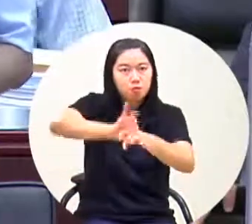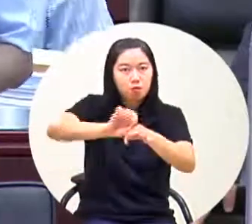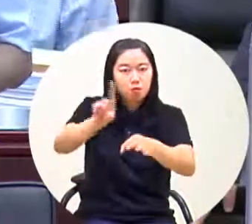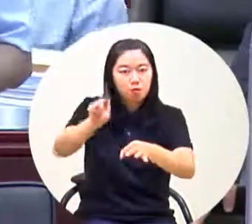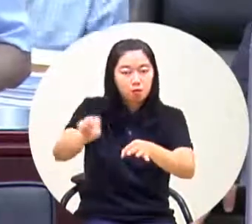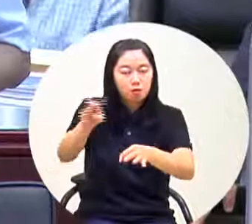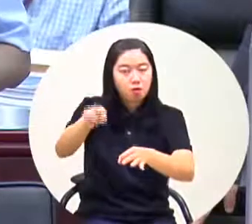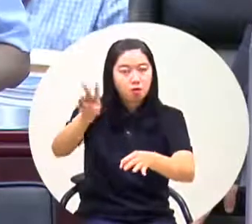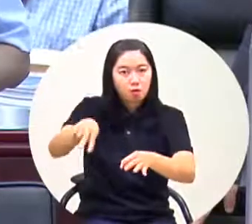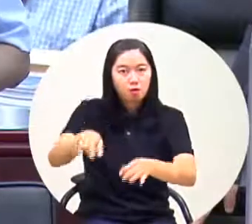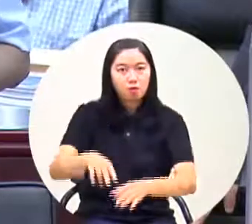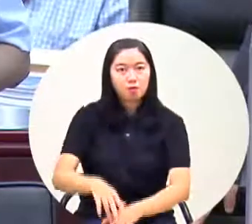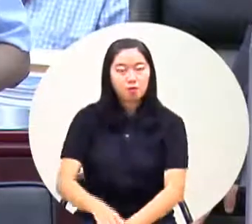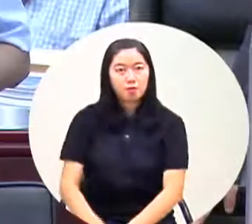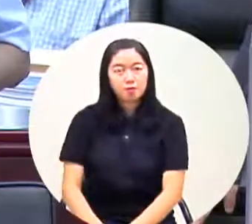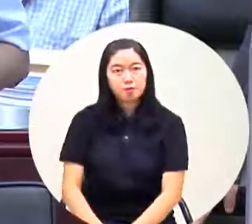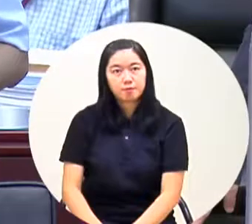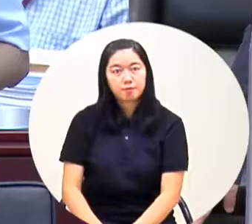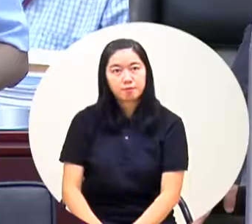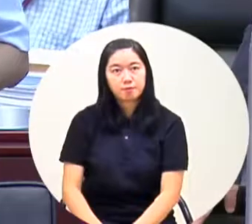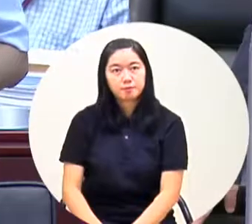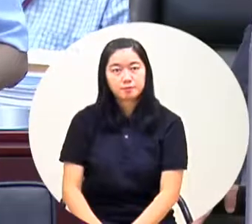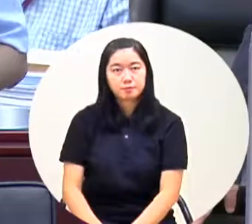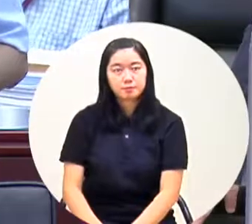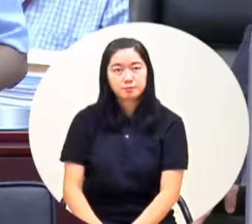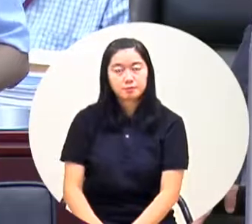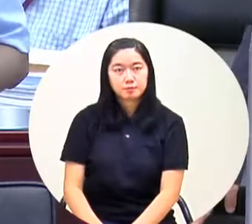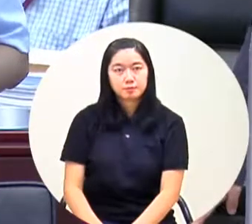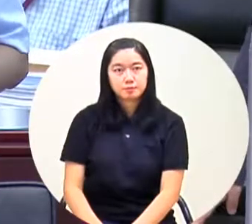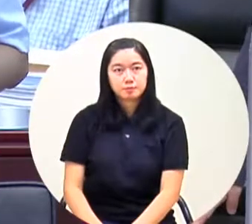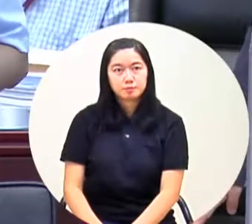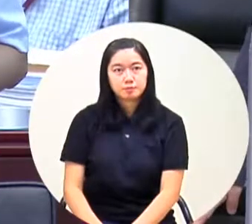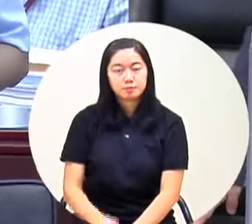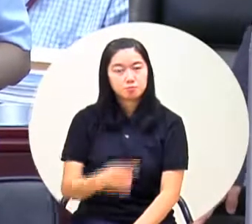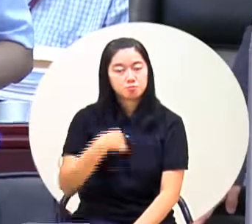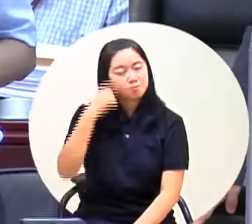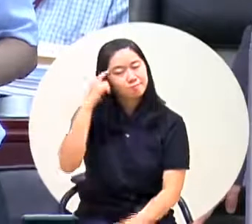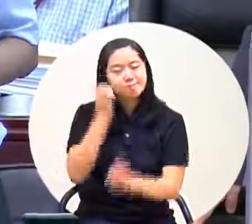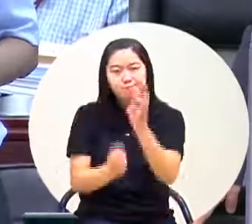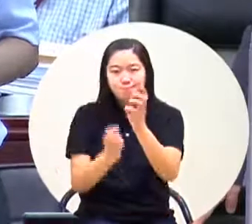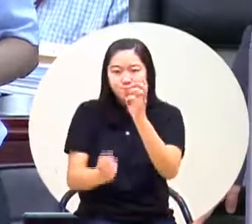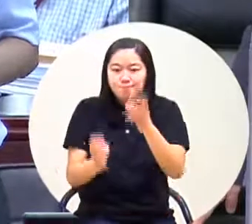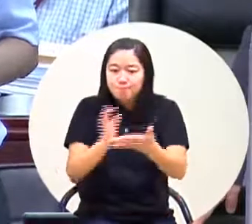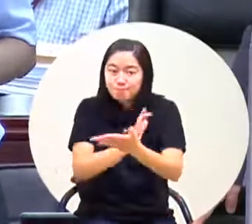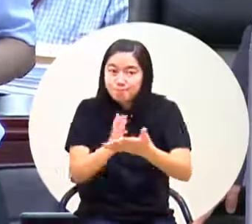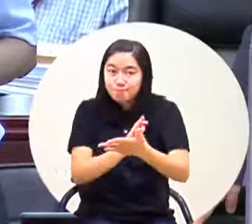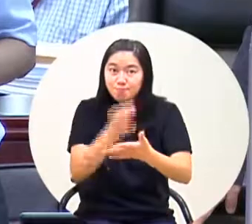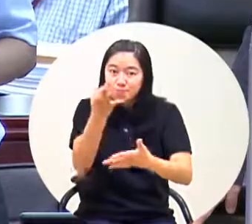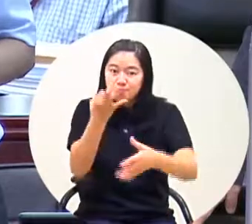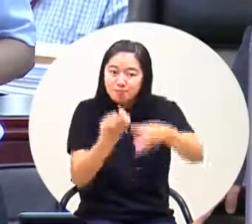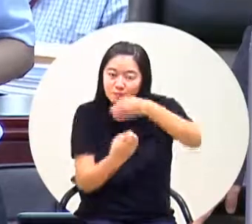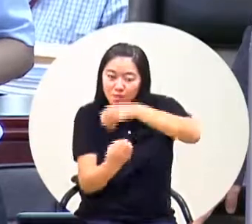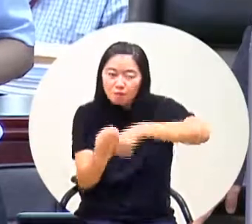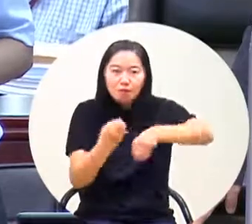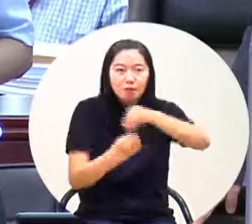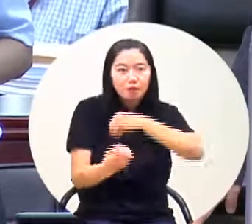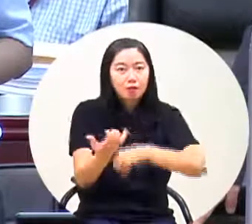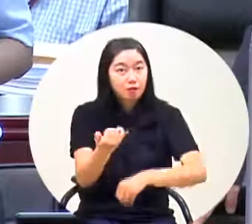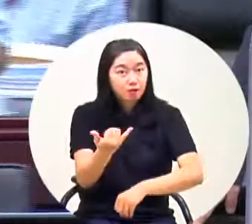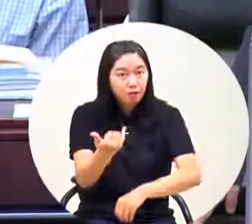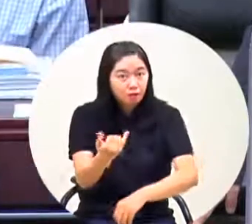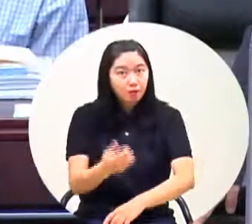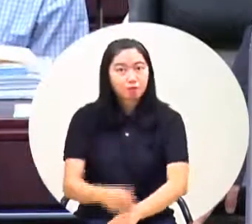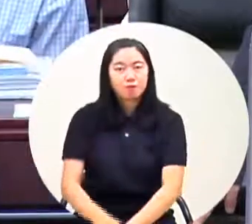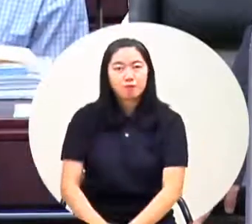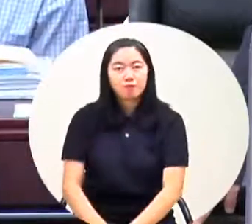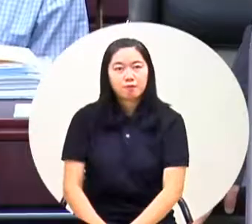了哈。那这个部分，我们要来仔细来评估一下我们的财政的一个负担是怎么样子了